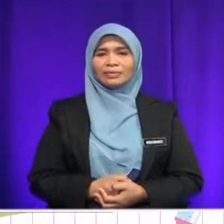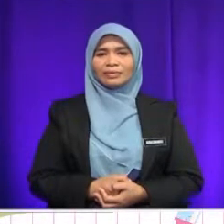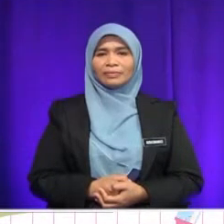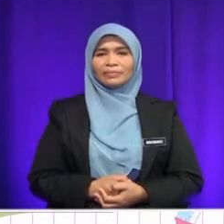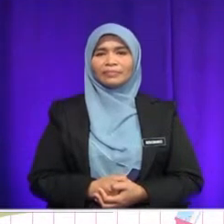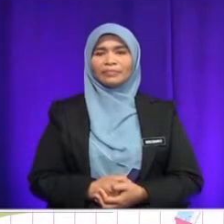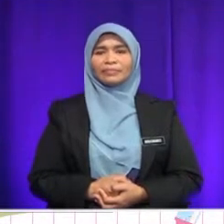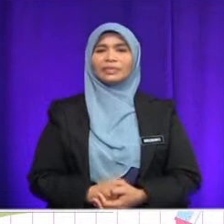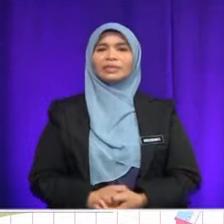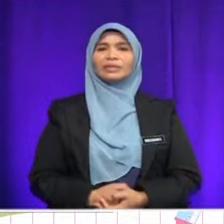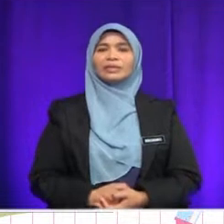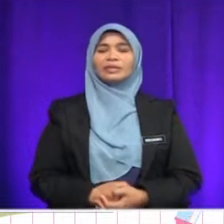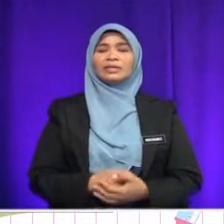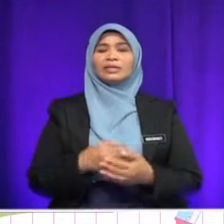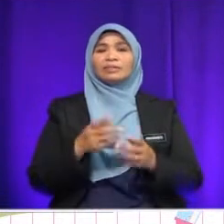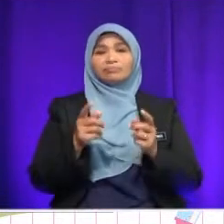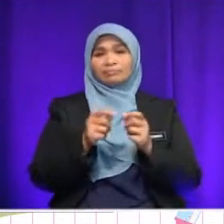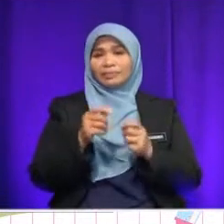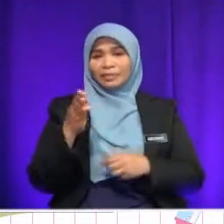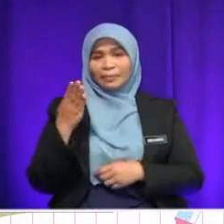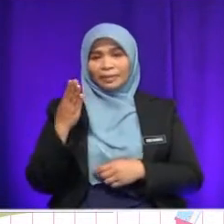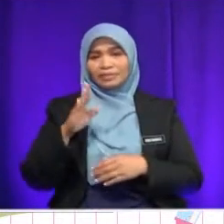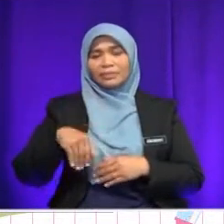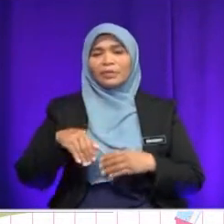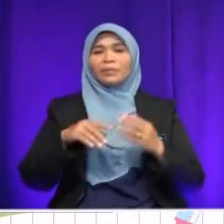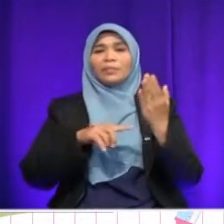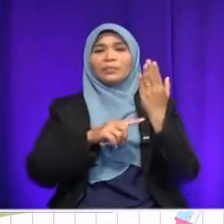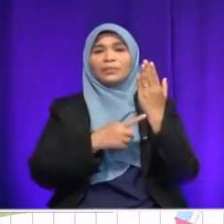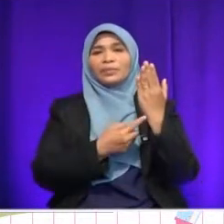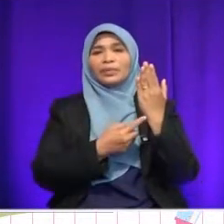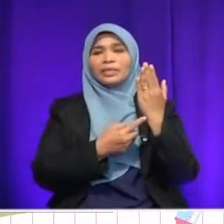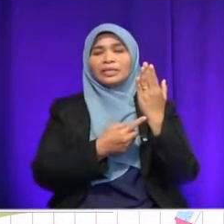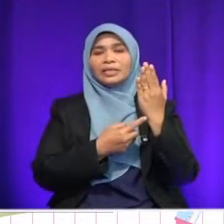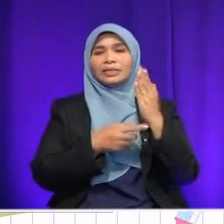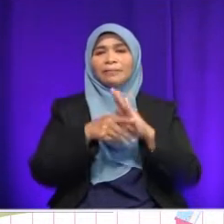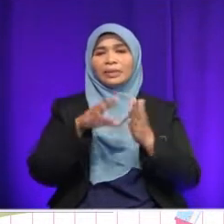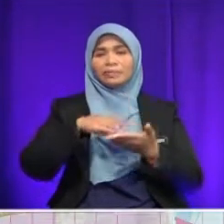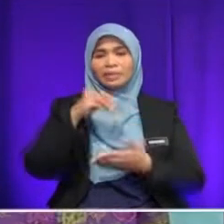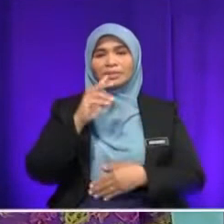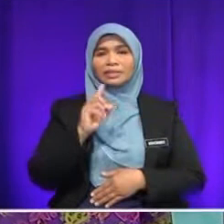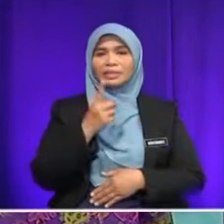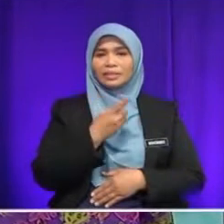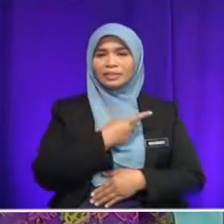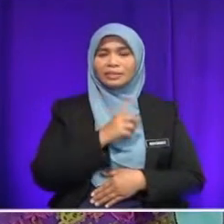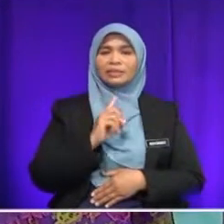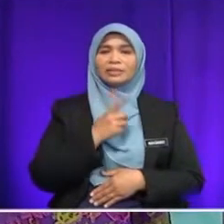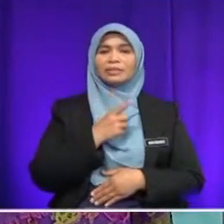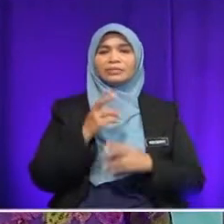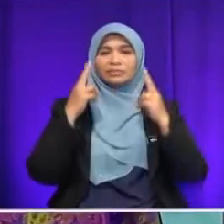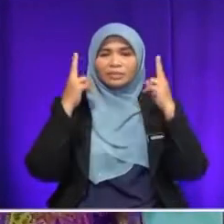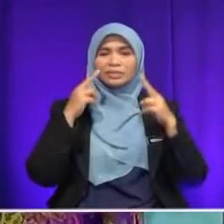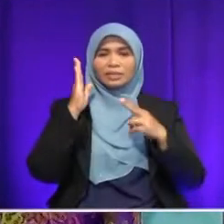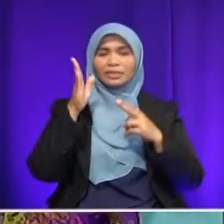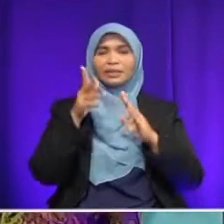Okey. Baiklah, seperti biasa, sebelum kita memulakan pembelajaran kita, Ustazah akan